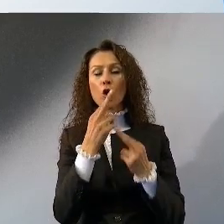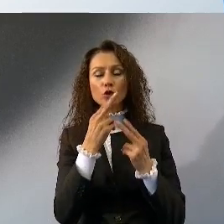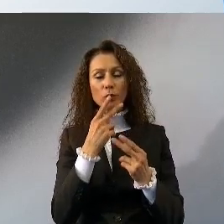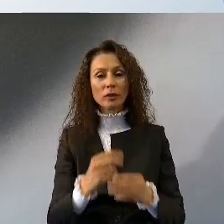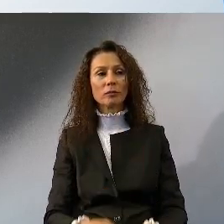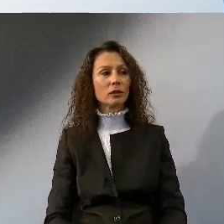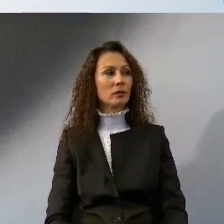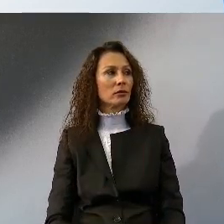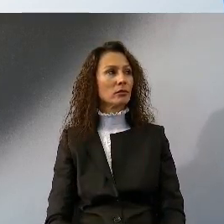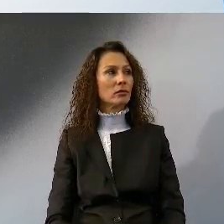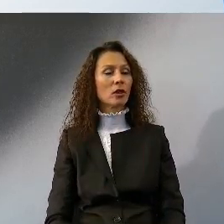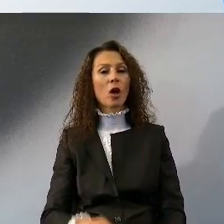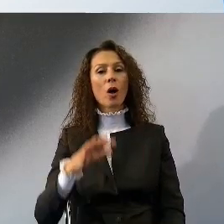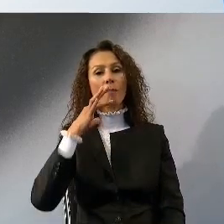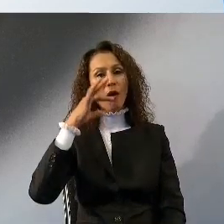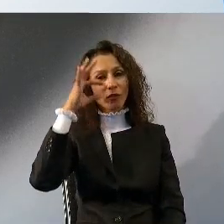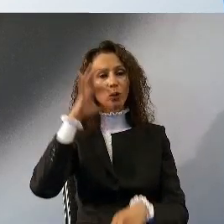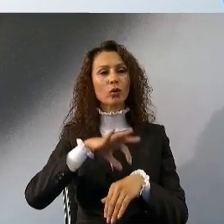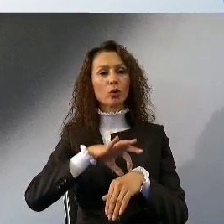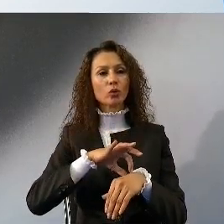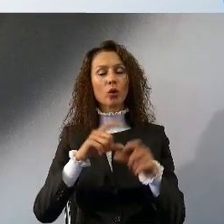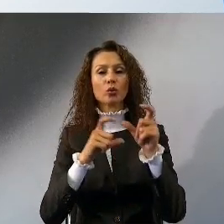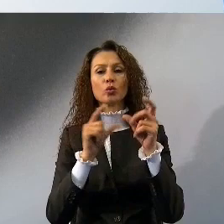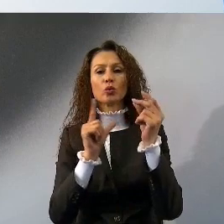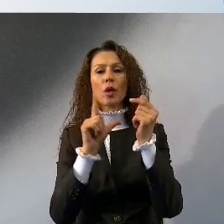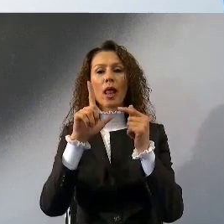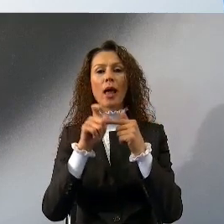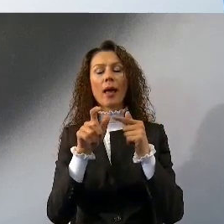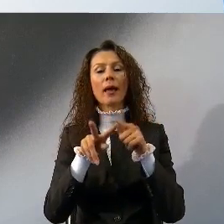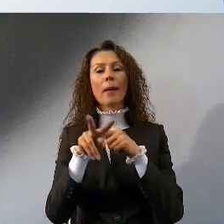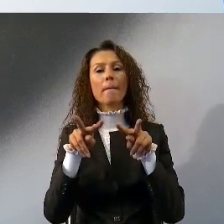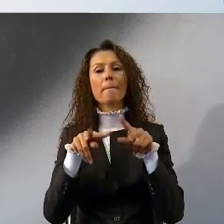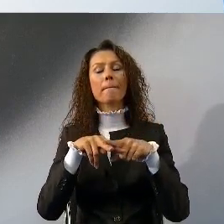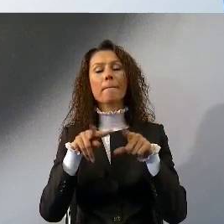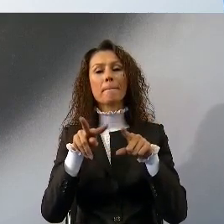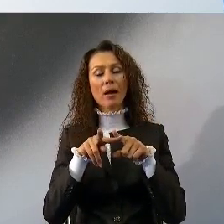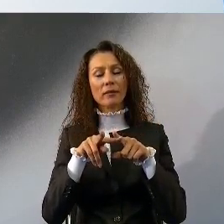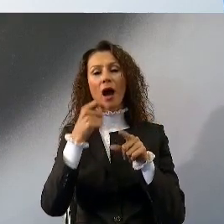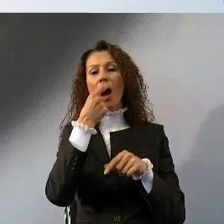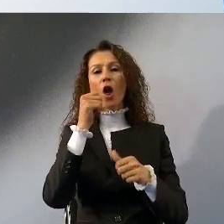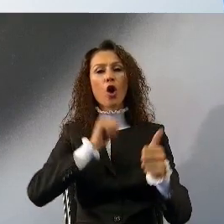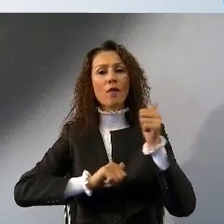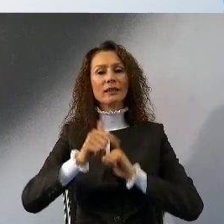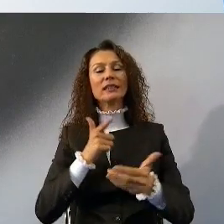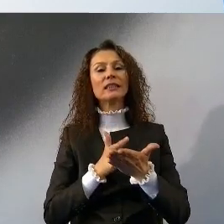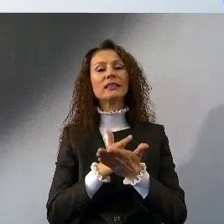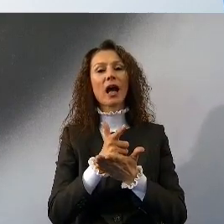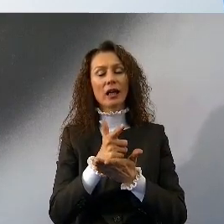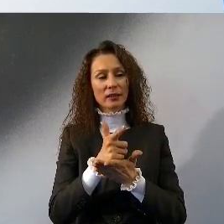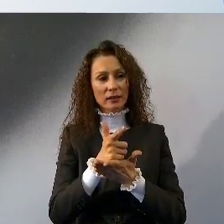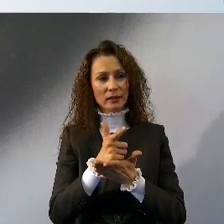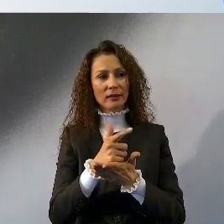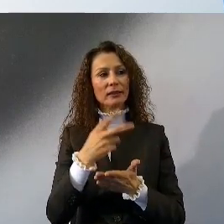Konuşmacımız Profesör Doktor Süleyman Kodal, Ankara Üniversitesi Ziraat Fakültesinden. Kendisini davet